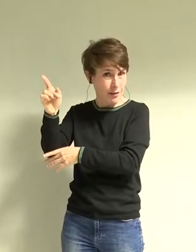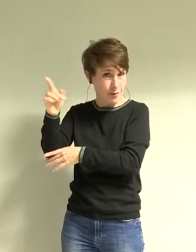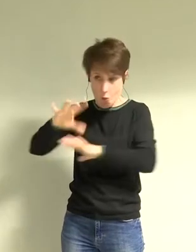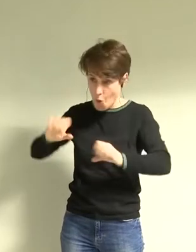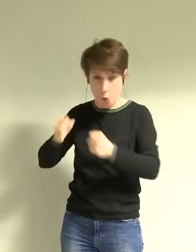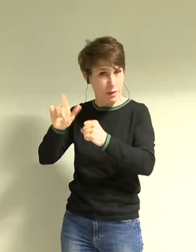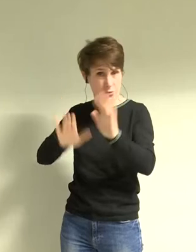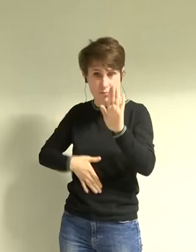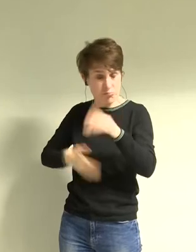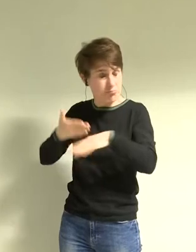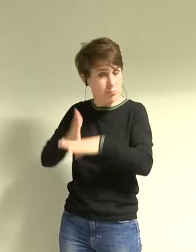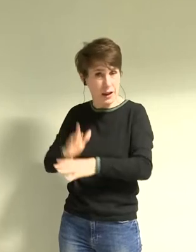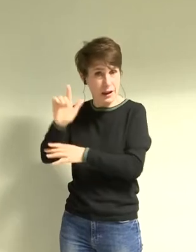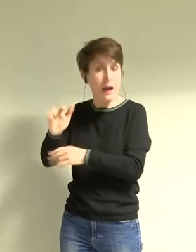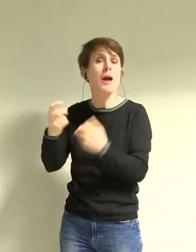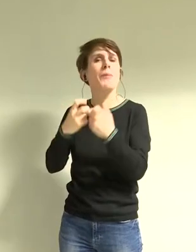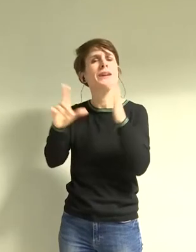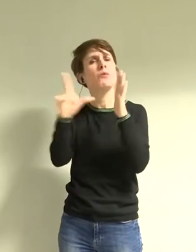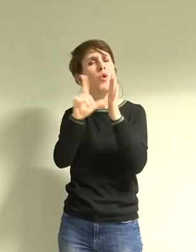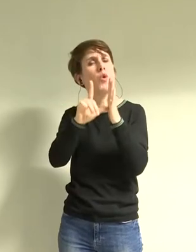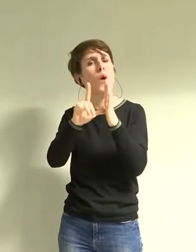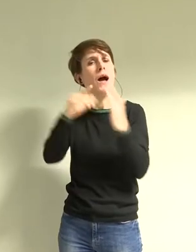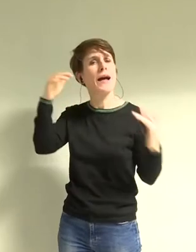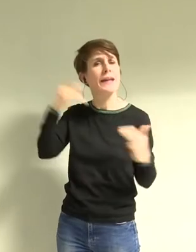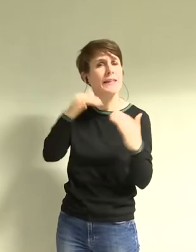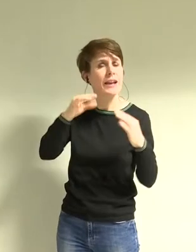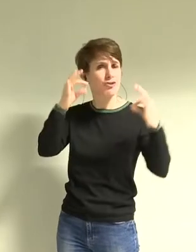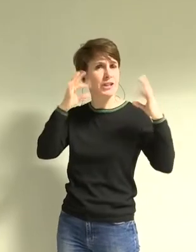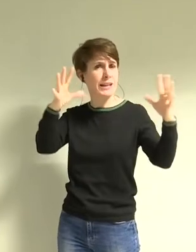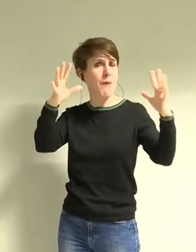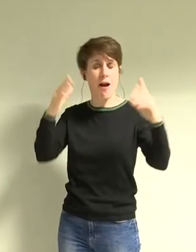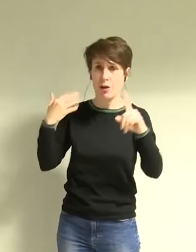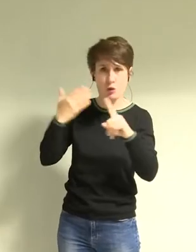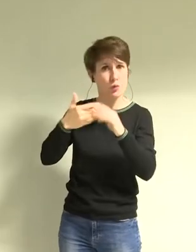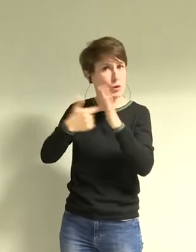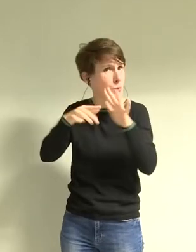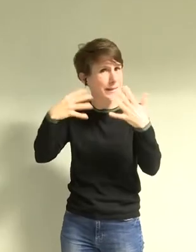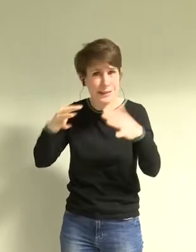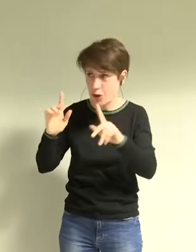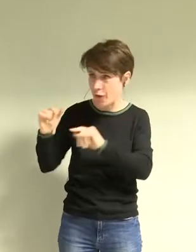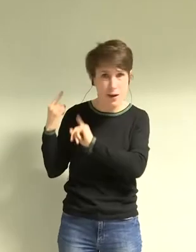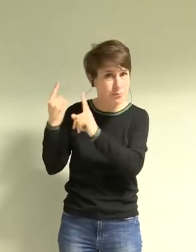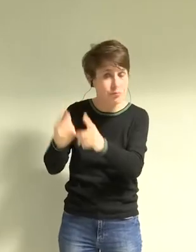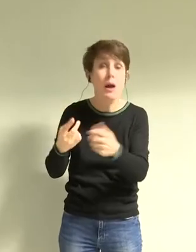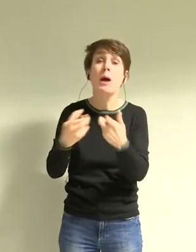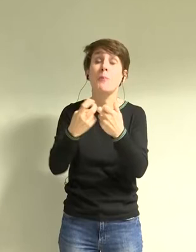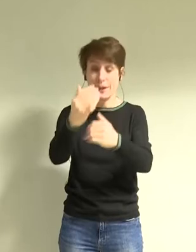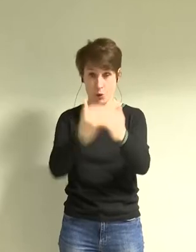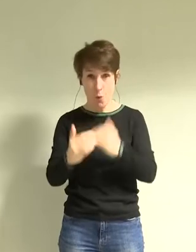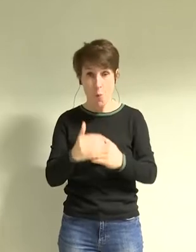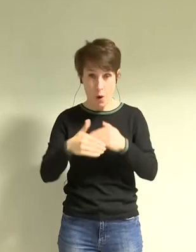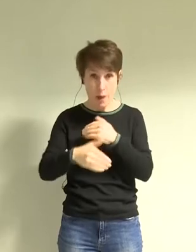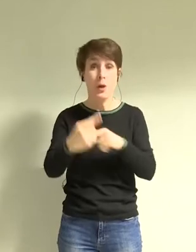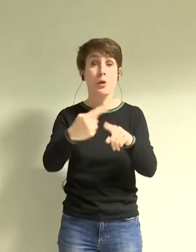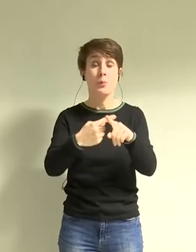dans la loi énergie et climat depuis dix 2019 à titre d'exemple la programmation est inscrite de la fin progressive